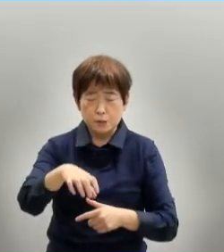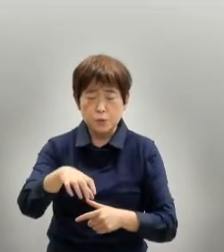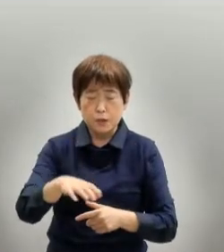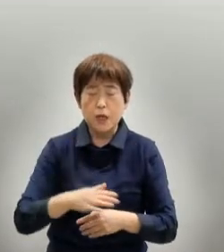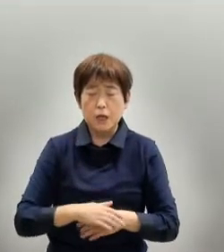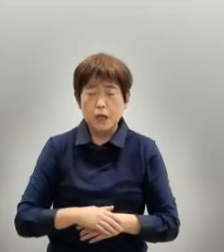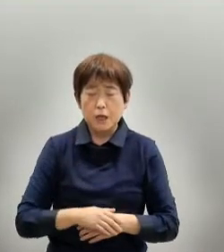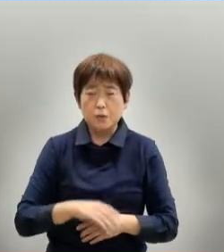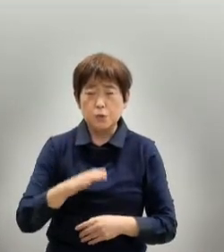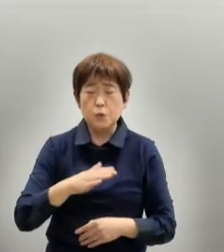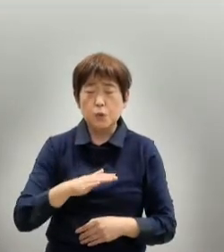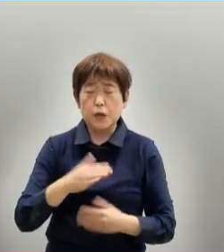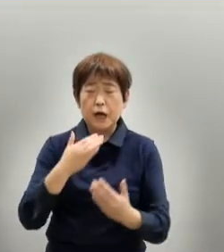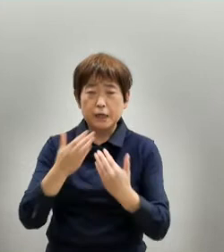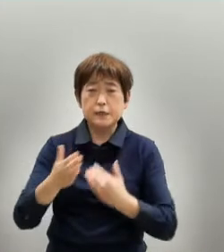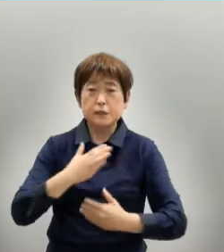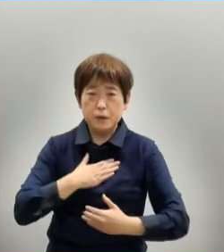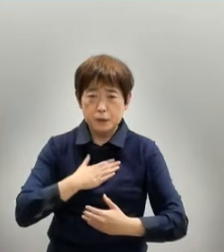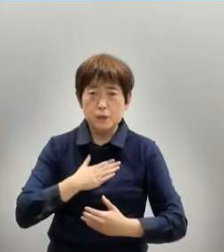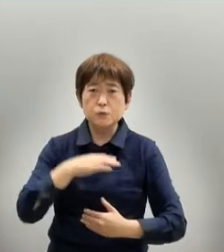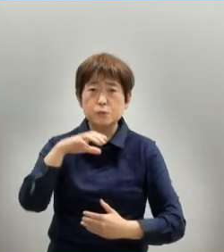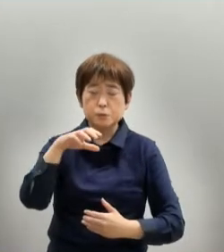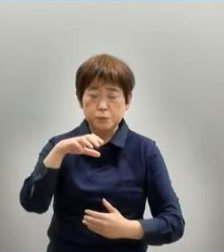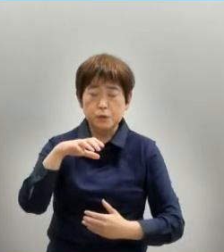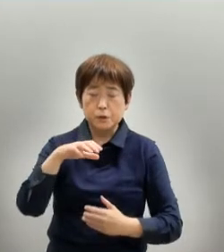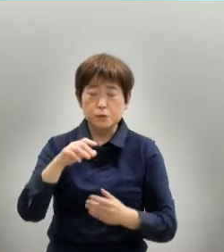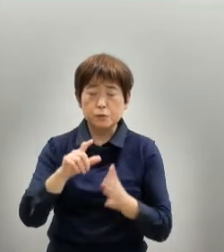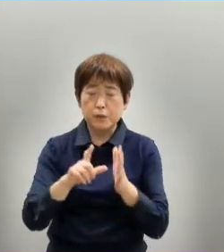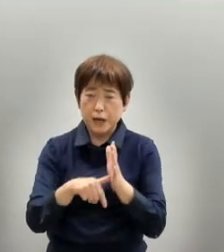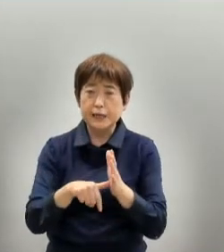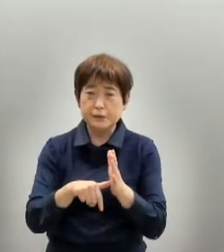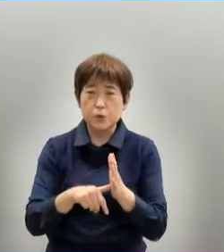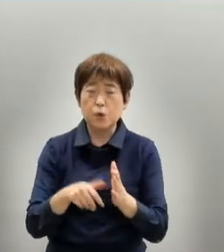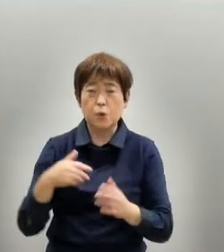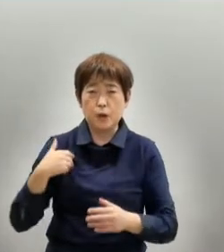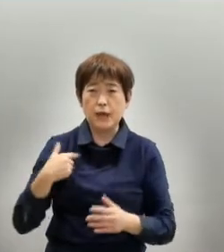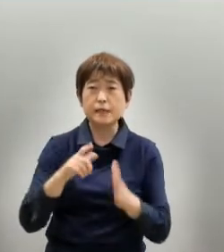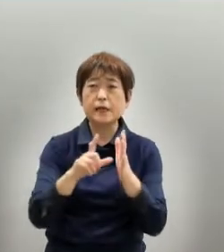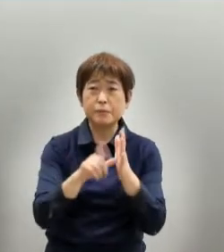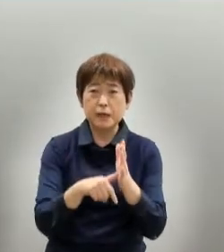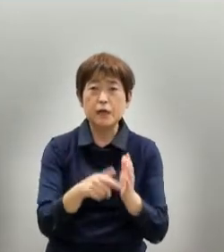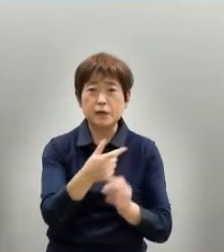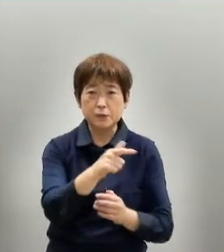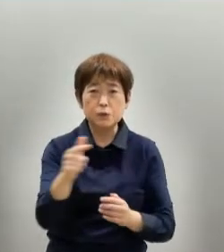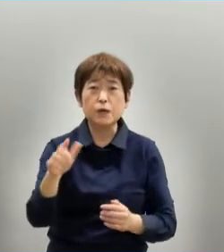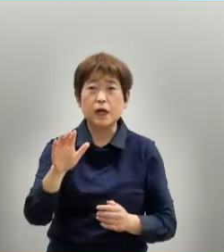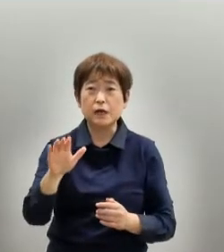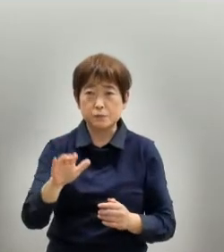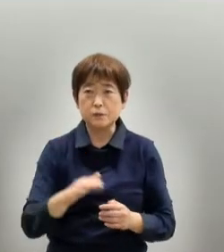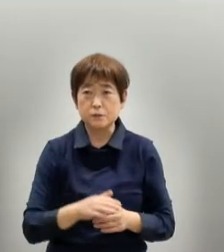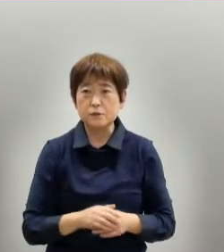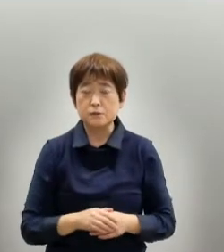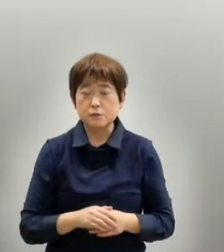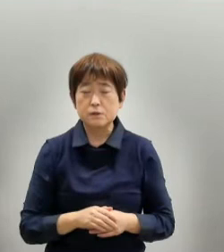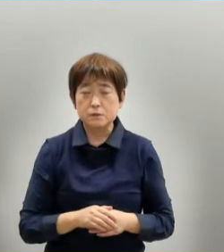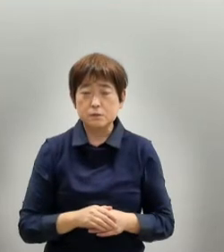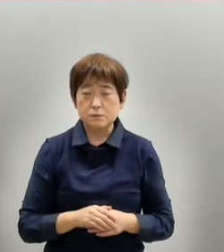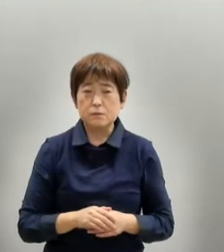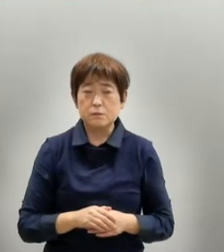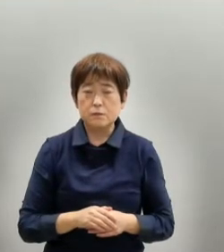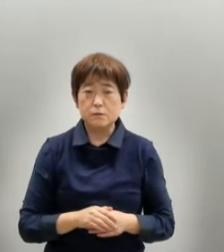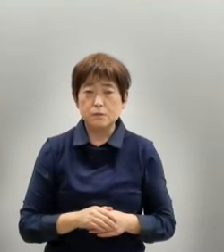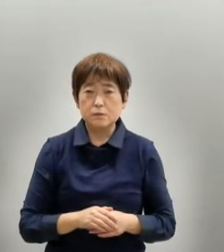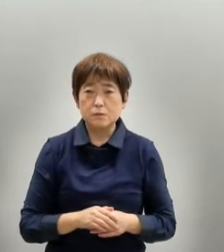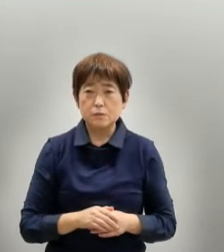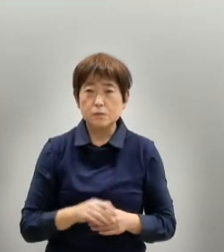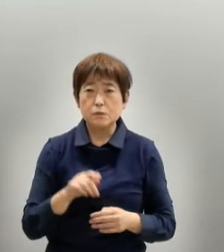ます。で、最後にですね、これは感染原因との事例の共有の考え方としてお示しするもので